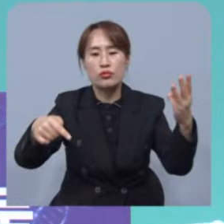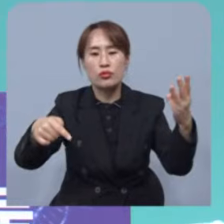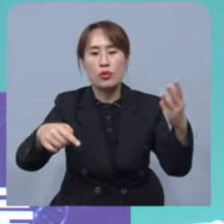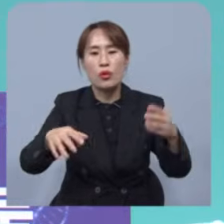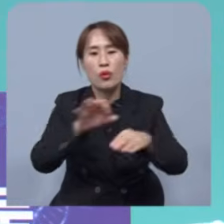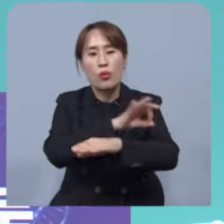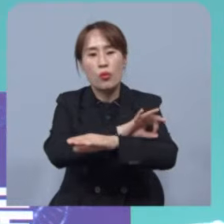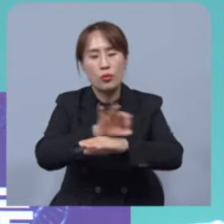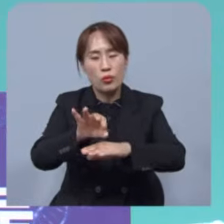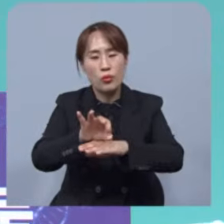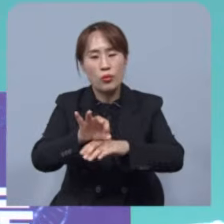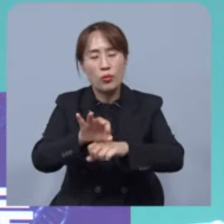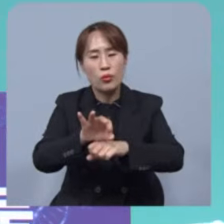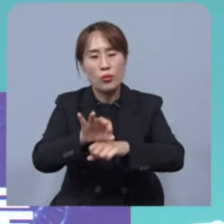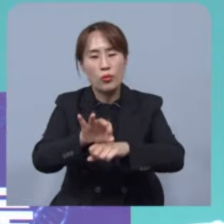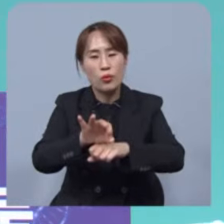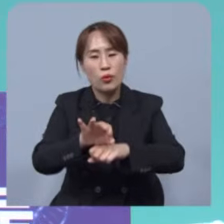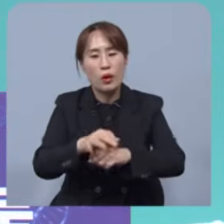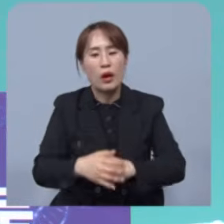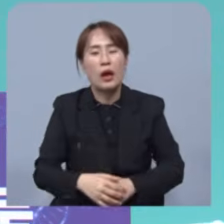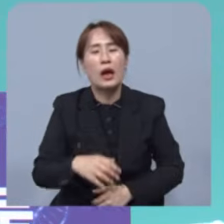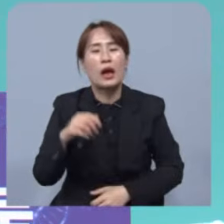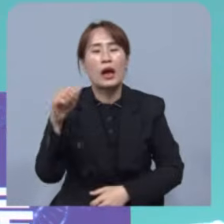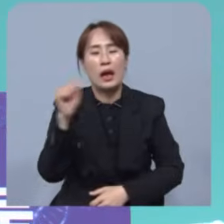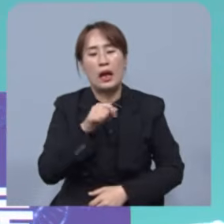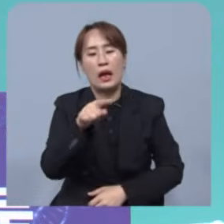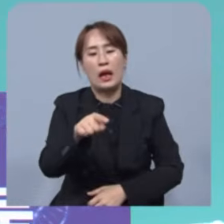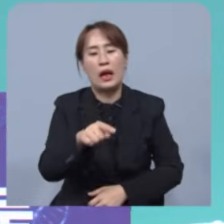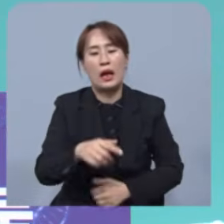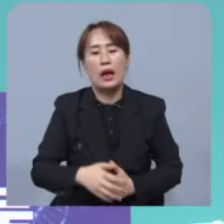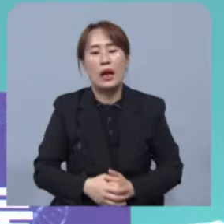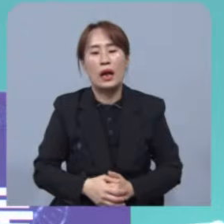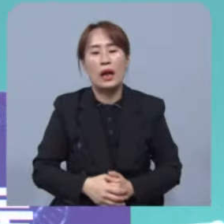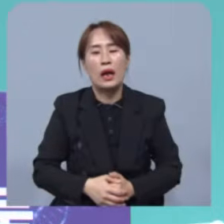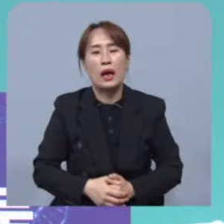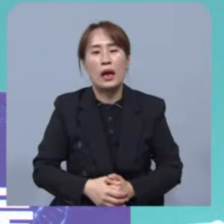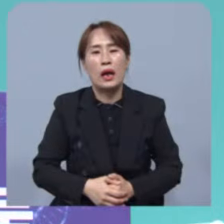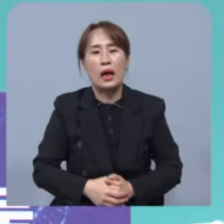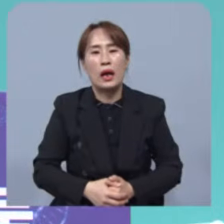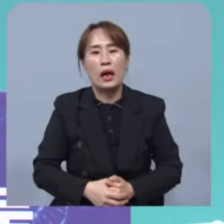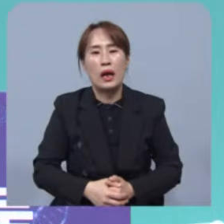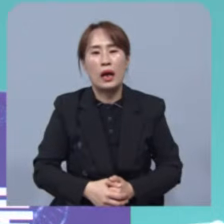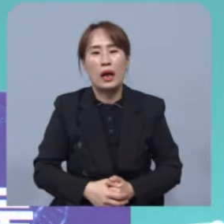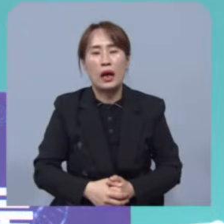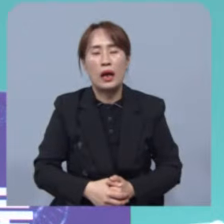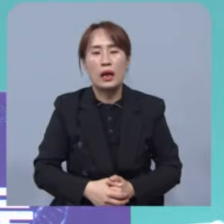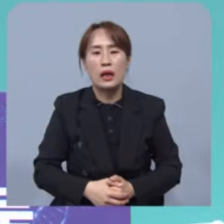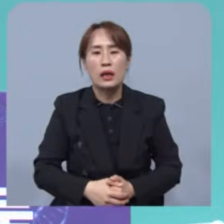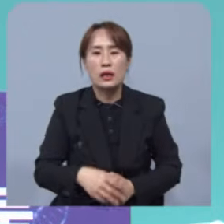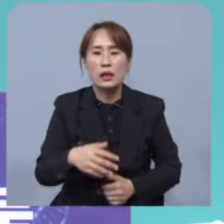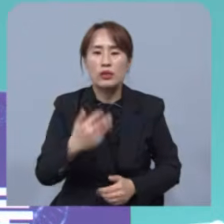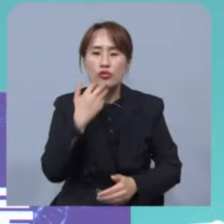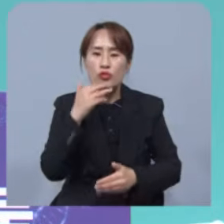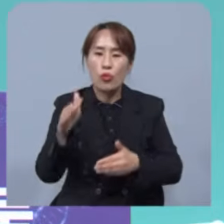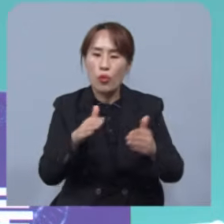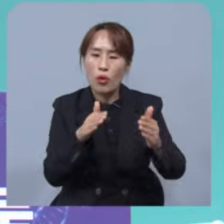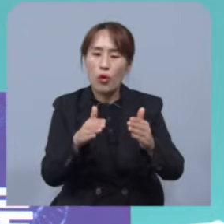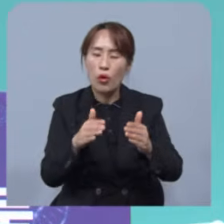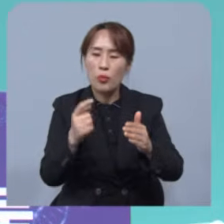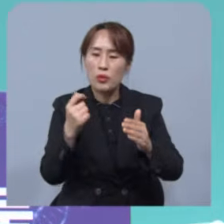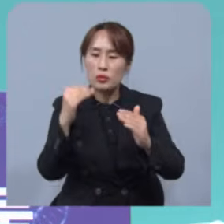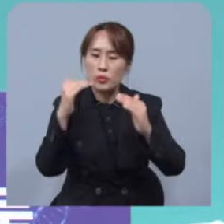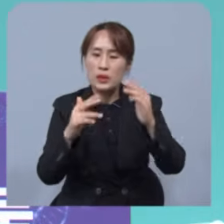뭐 오송. 그래서 이게 여기는 준 경기 지역, 준 수도권,